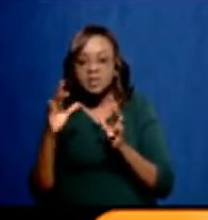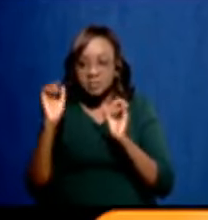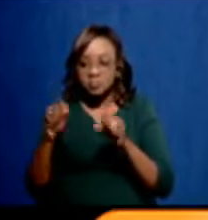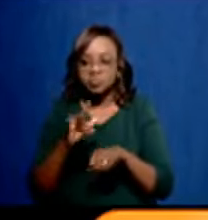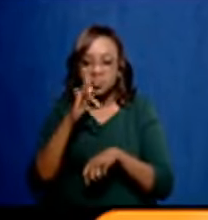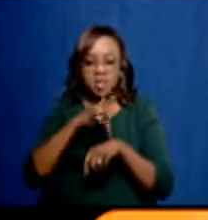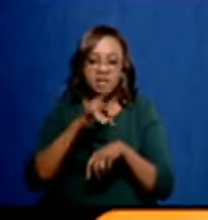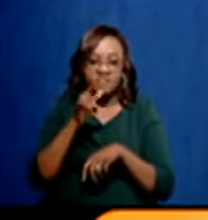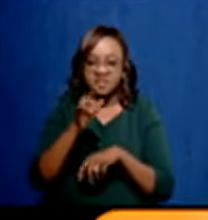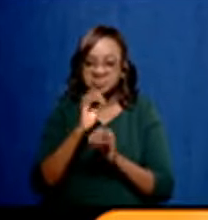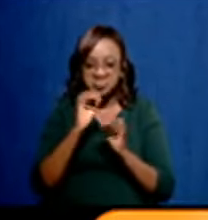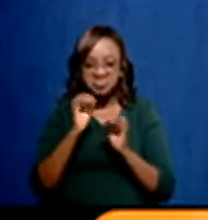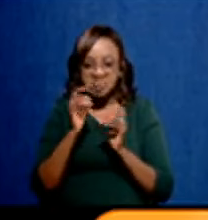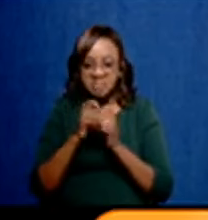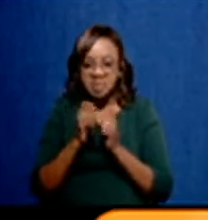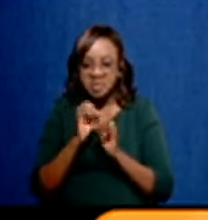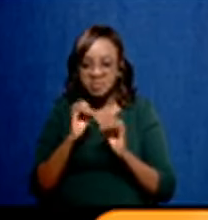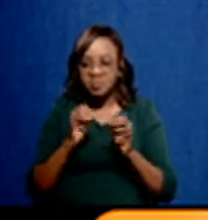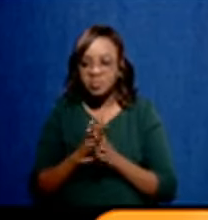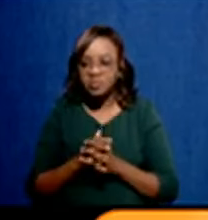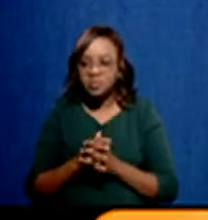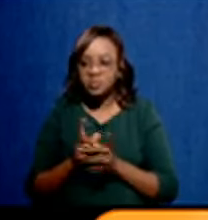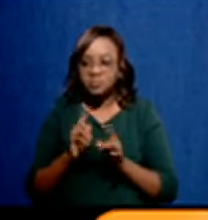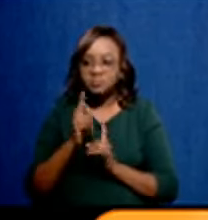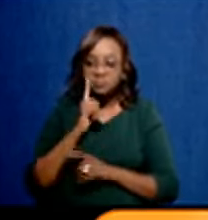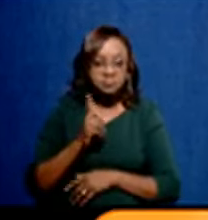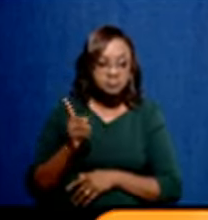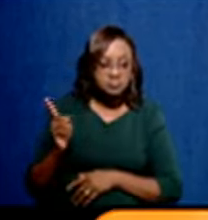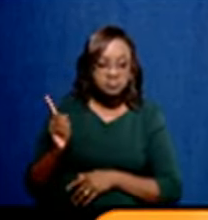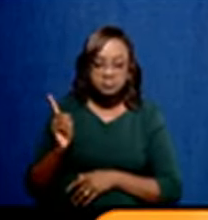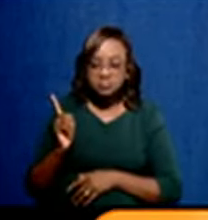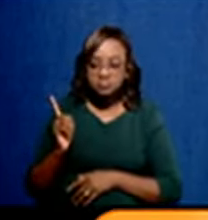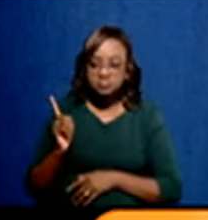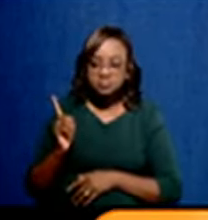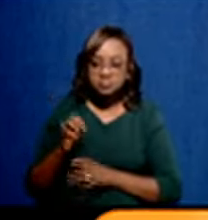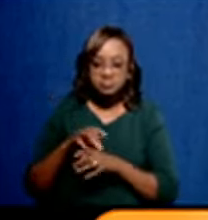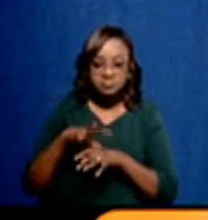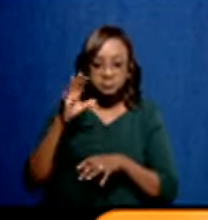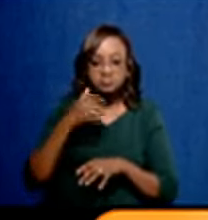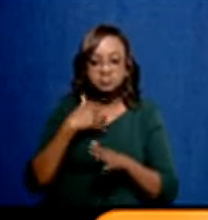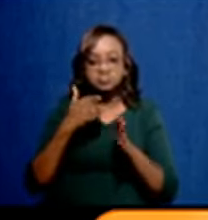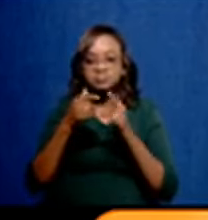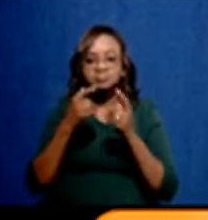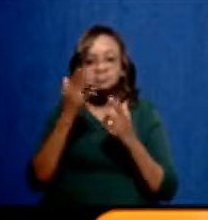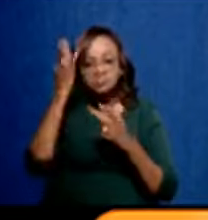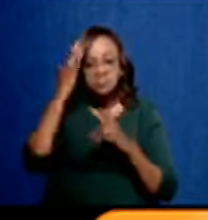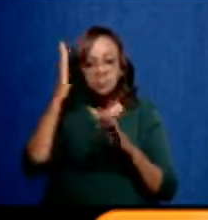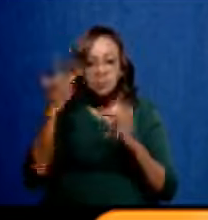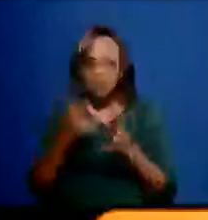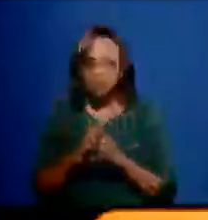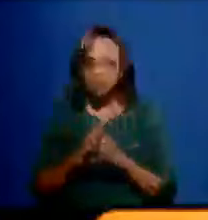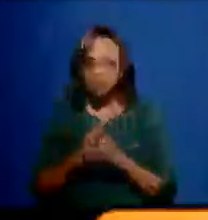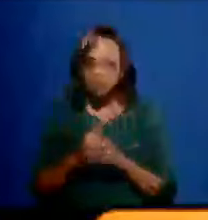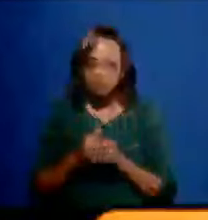kosa kukupatia dalili. Wanaopata uvimbe huu wa fibroids mara nyingi huwa na dalili zifuatazo.